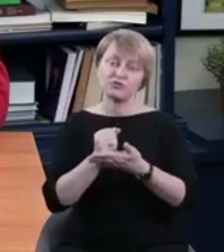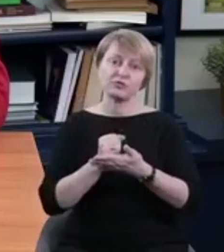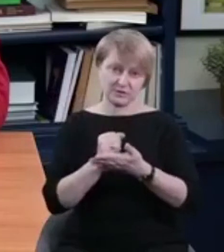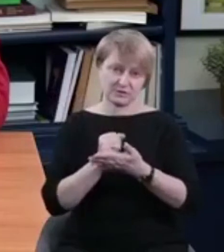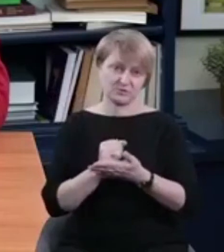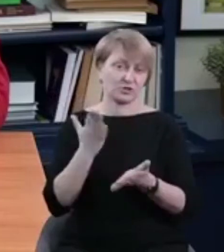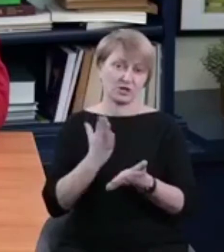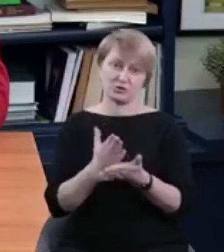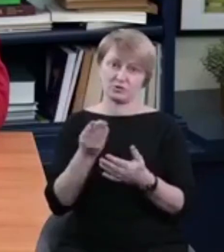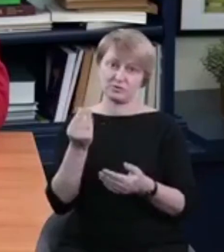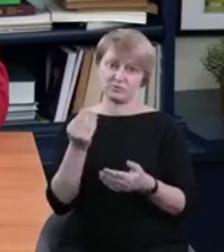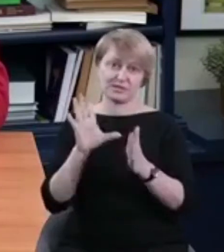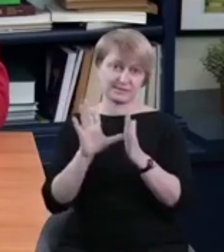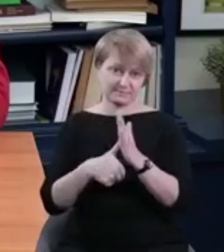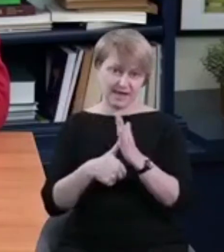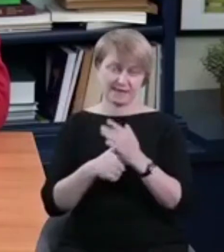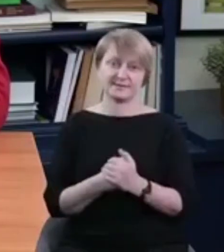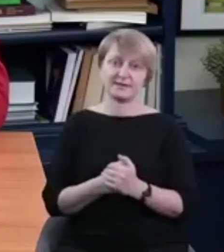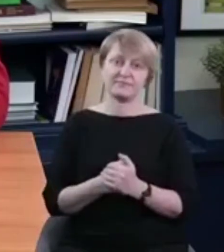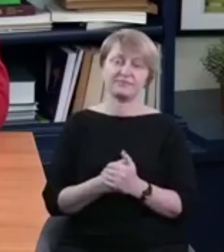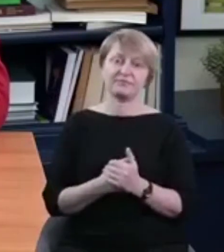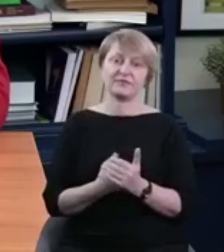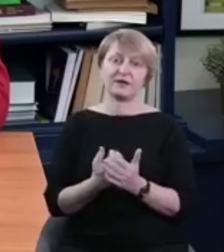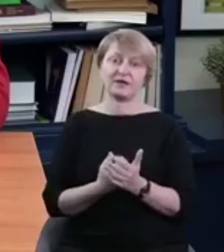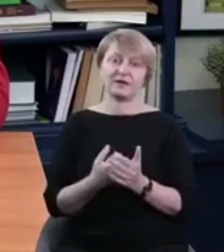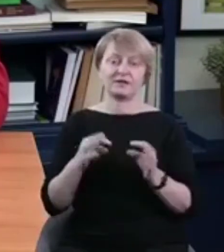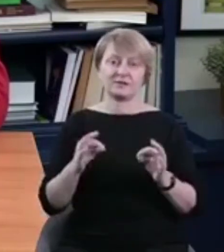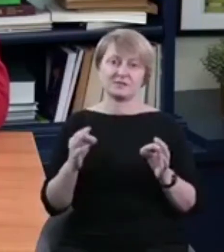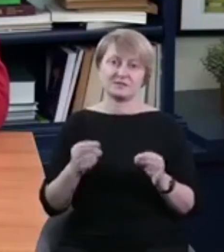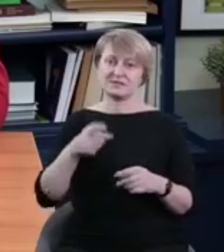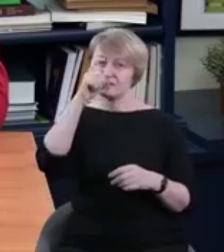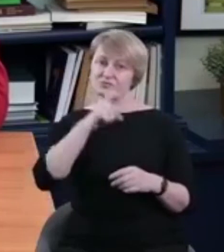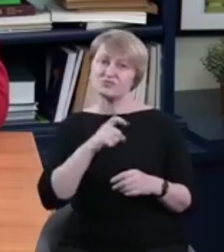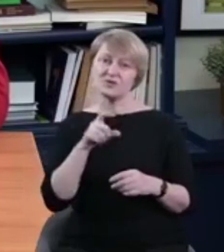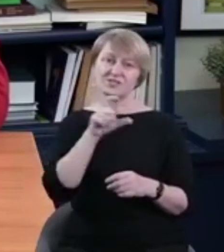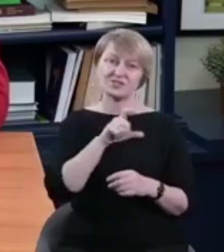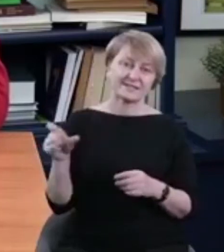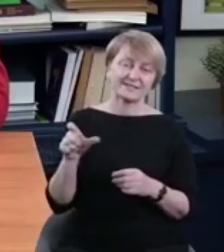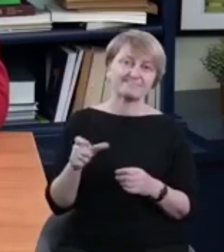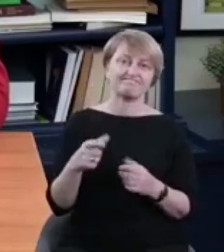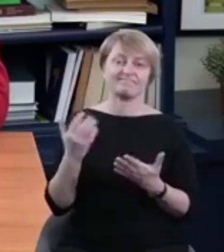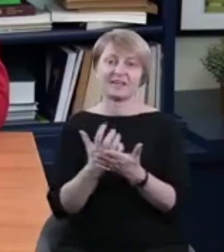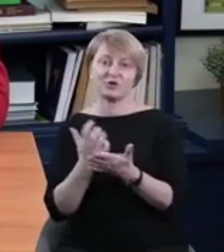tego nie nie remontować w tej chwili jest taki trochę nie dobry czas do sięgania po fundusze unijne bo obecnym okresie programowania